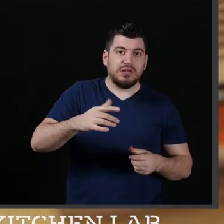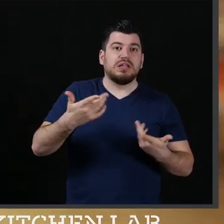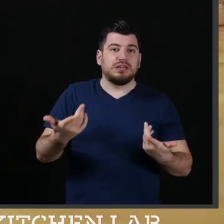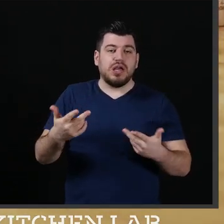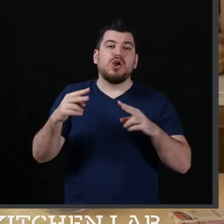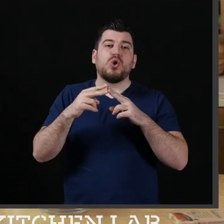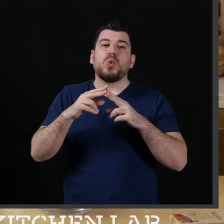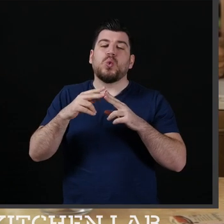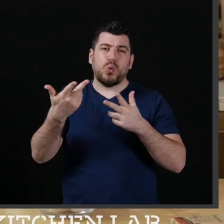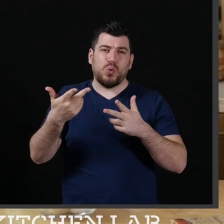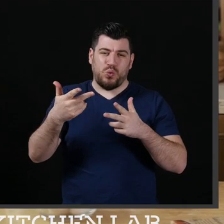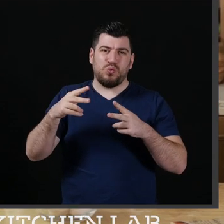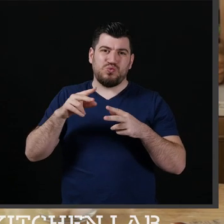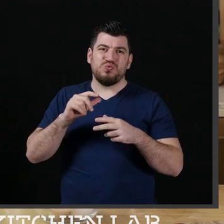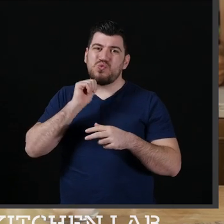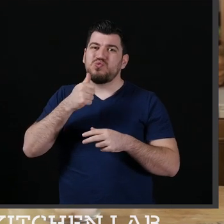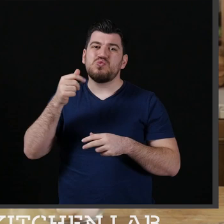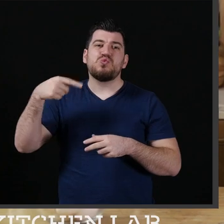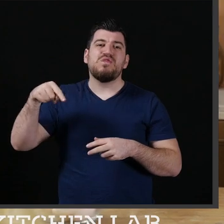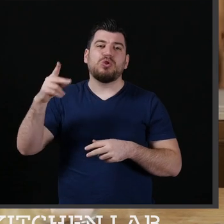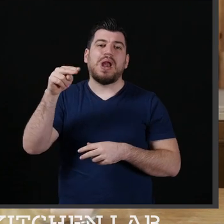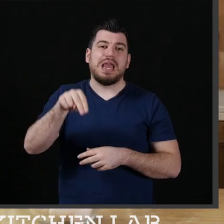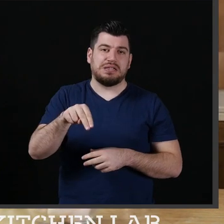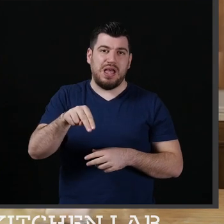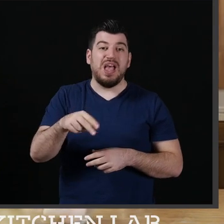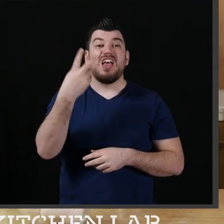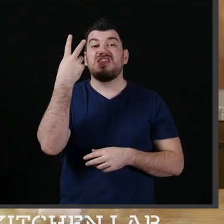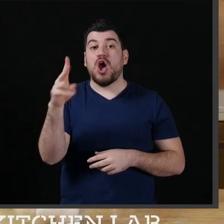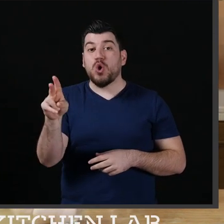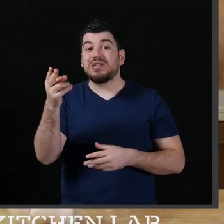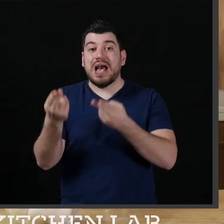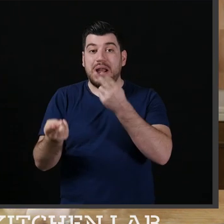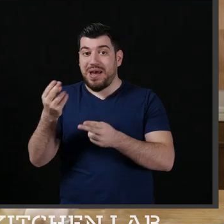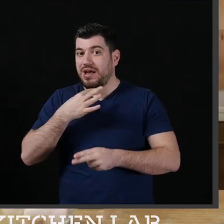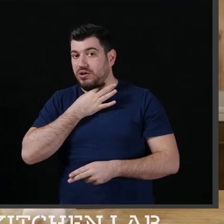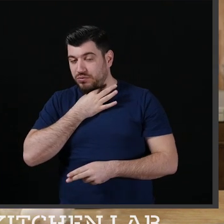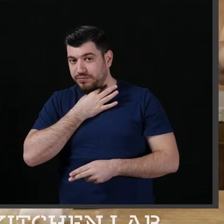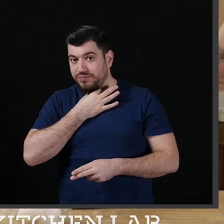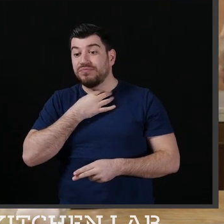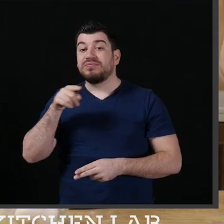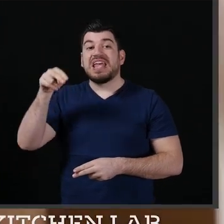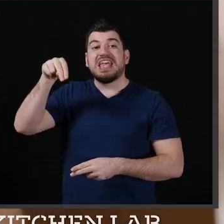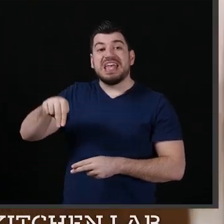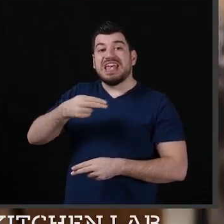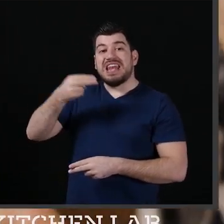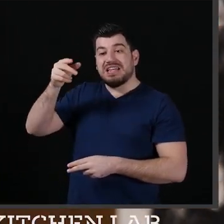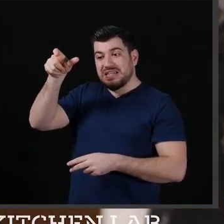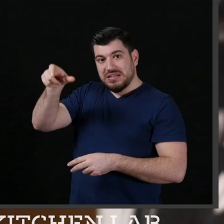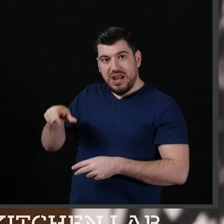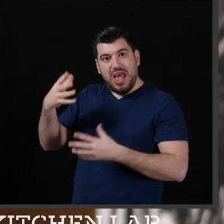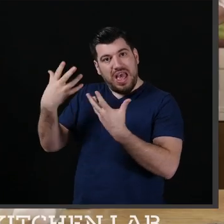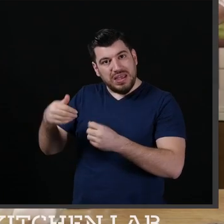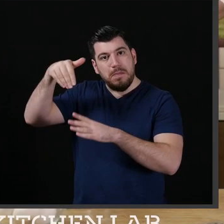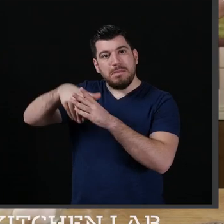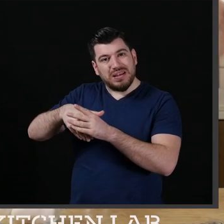κουβερτούρα. Χρειαζόμαστε μία συσκευασία ακριβώς, 200 γραμμάρια. Να σας πω ότι η Nestlé Dessert έχει φυσικό εκχυλίσμα βανίλιας,